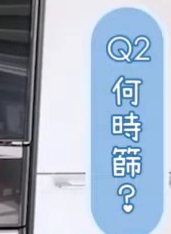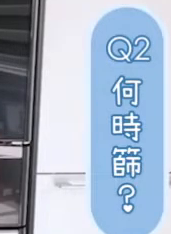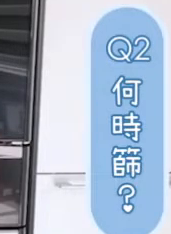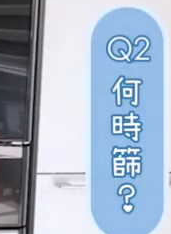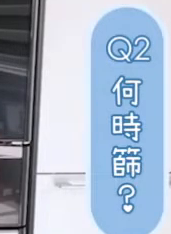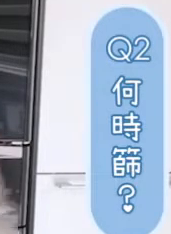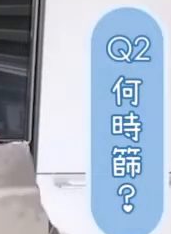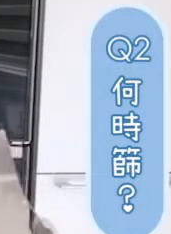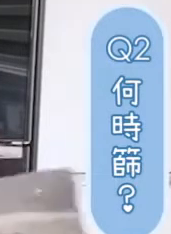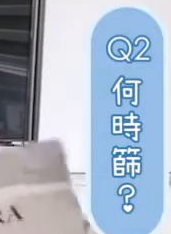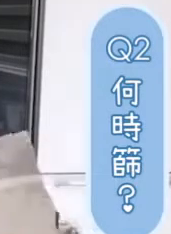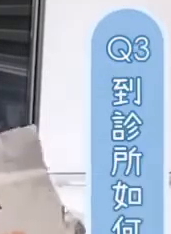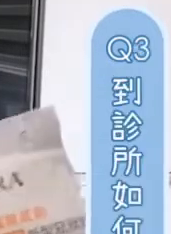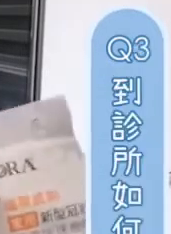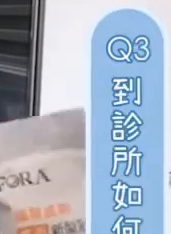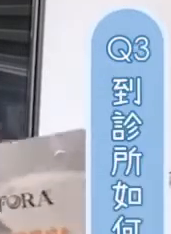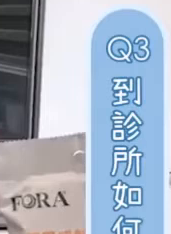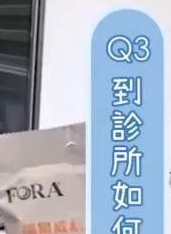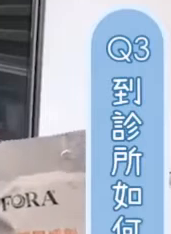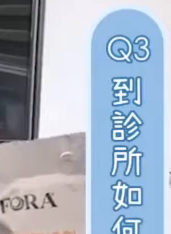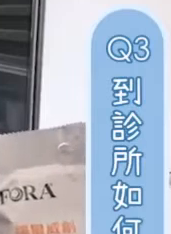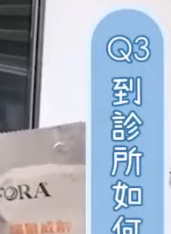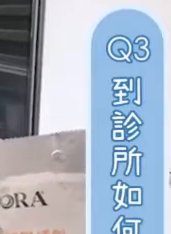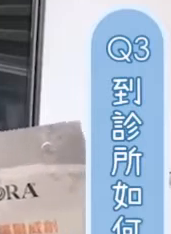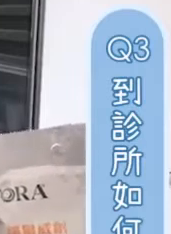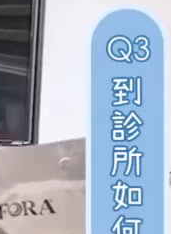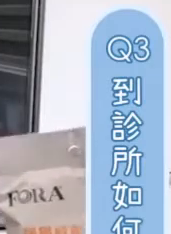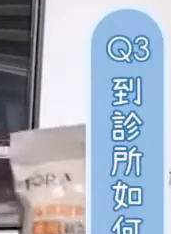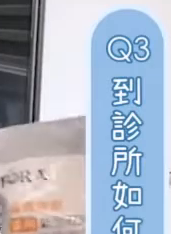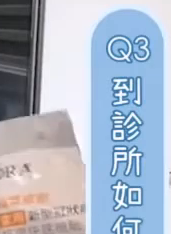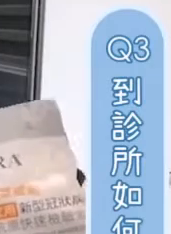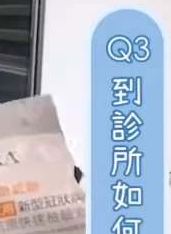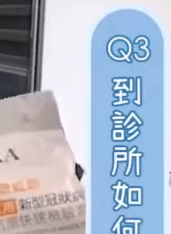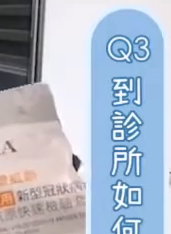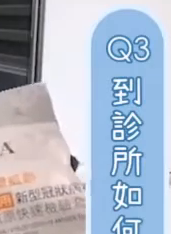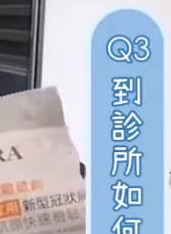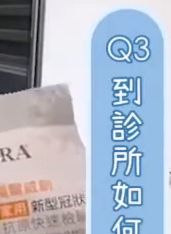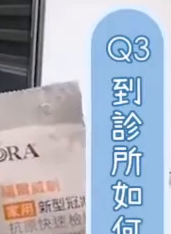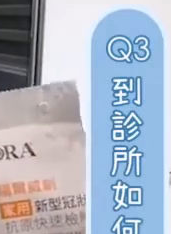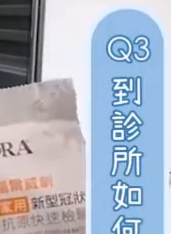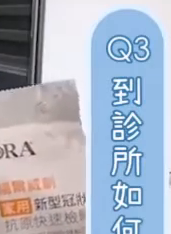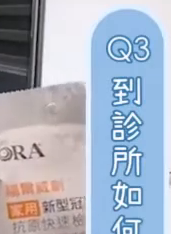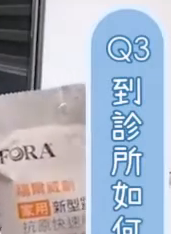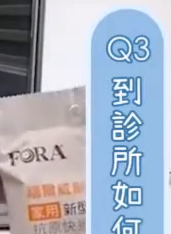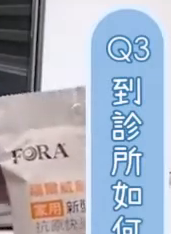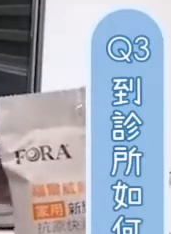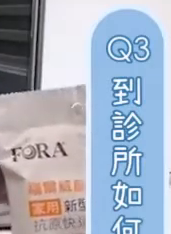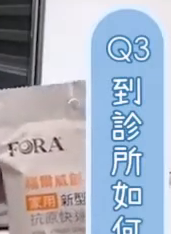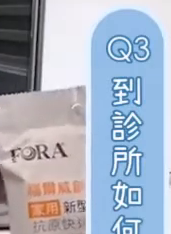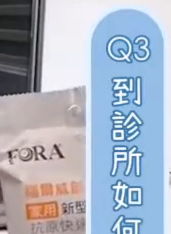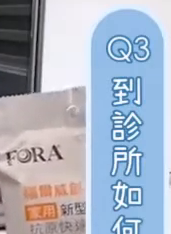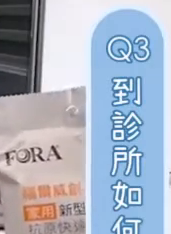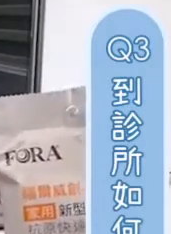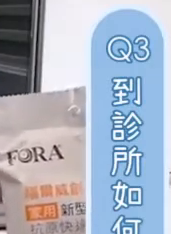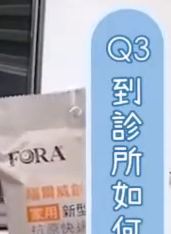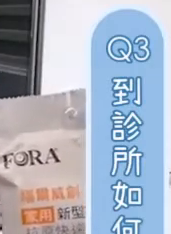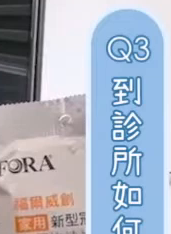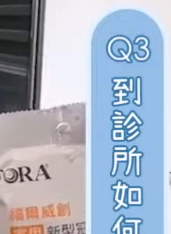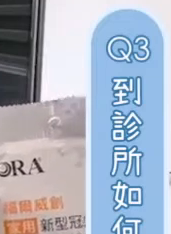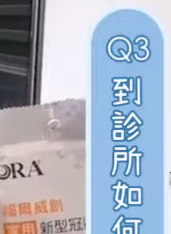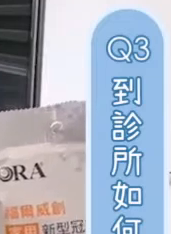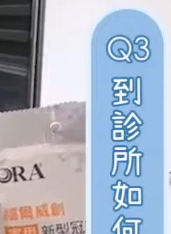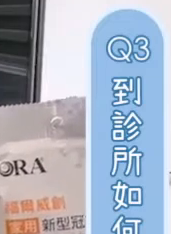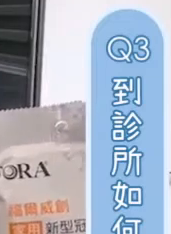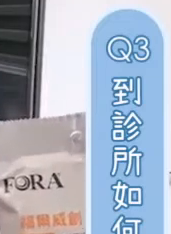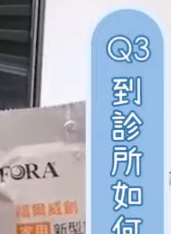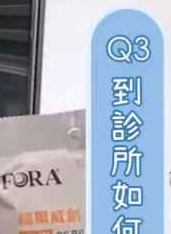去购买，然后来使用。那当然我们也可以去诊所索取啊，不过就是我们要叙述自己的一些接触史或者是工